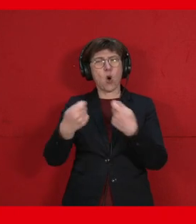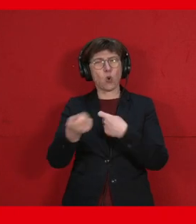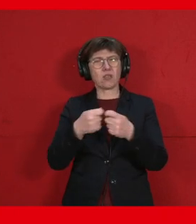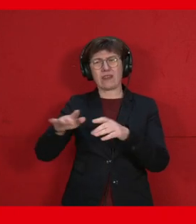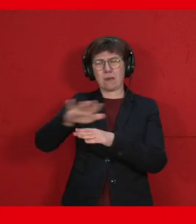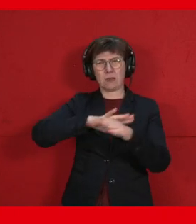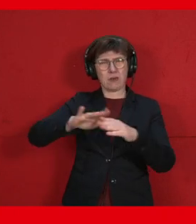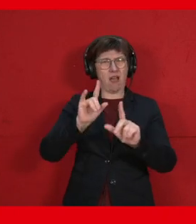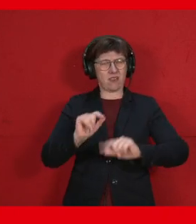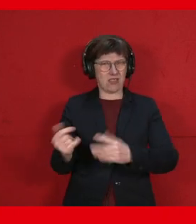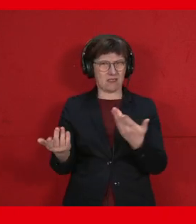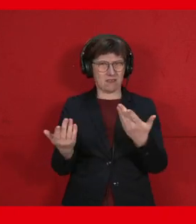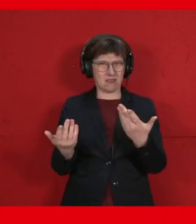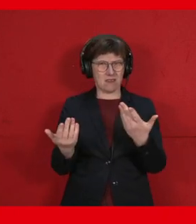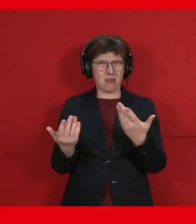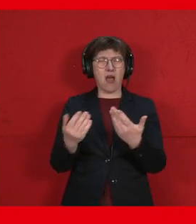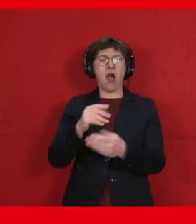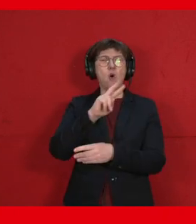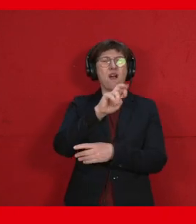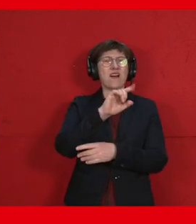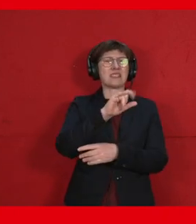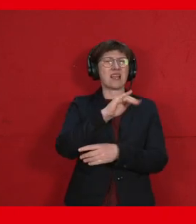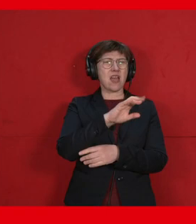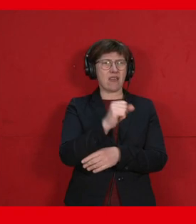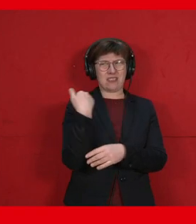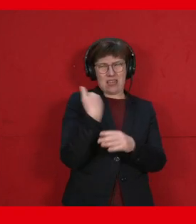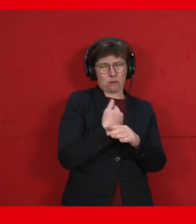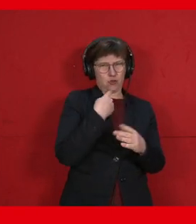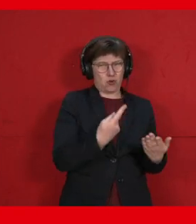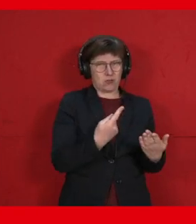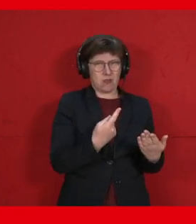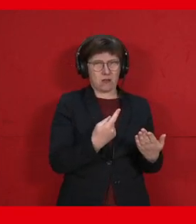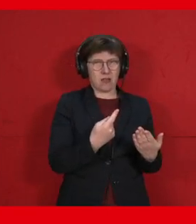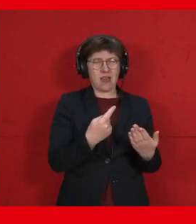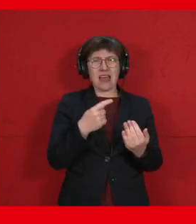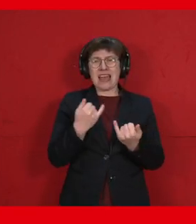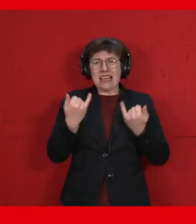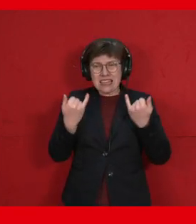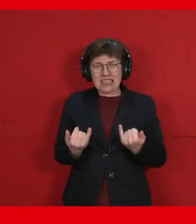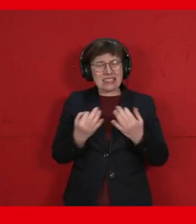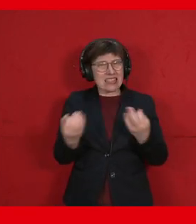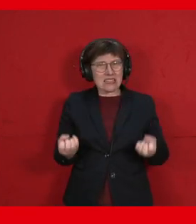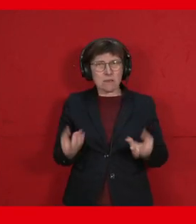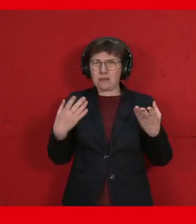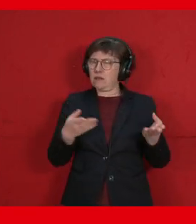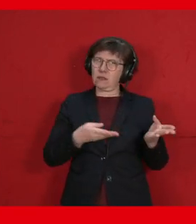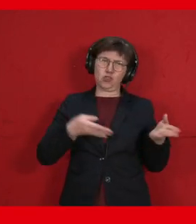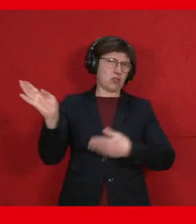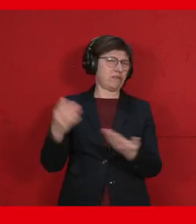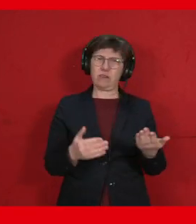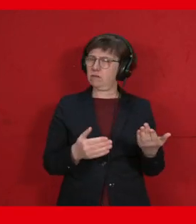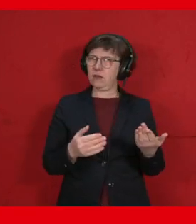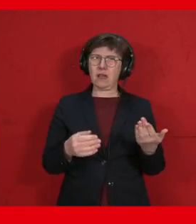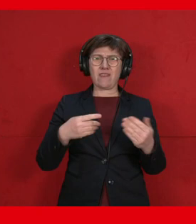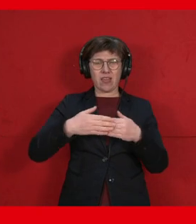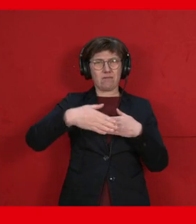seine Branche, da hat ja auch Michael Vassiliadis etwas zugesagt. Wenn wir haben eigentlich in der Welt, die da vor